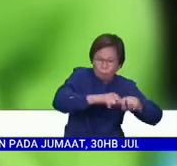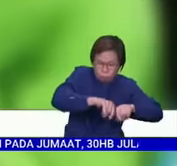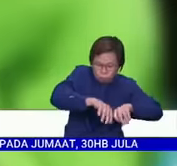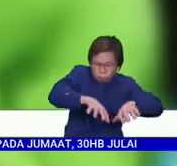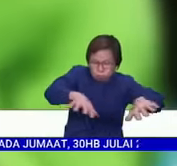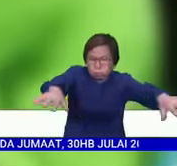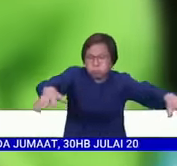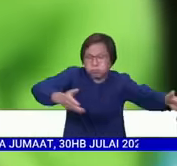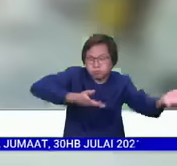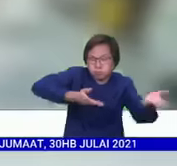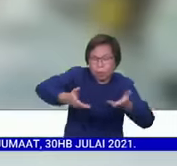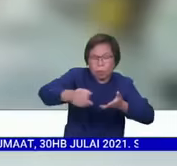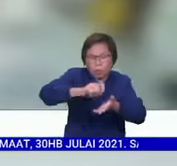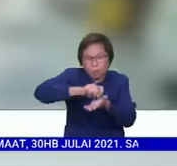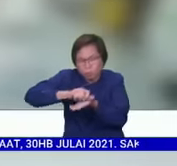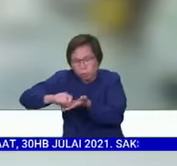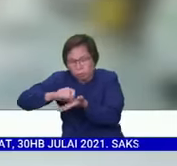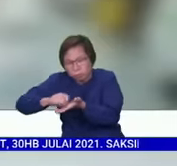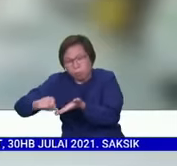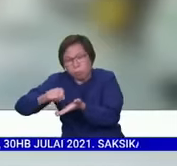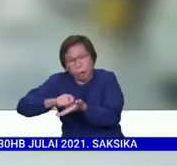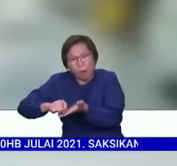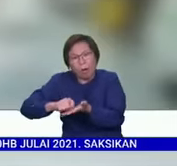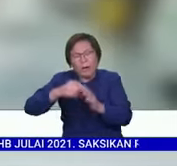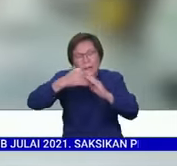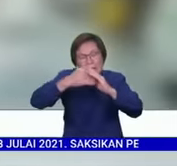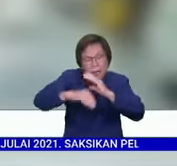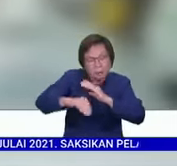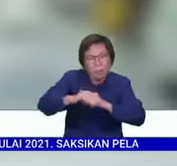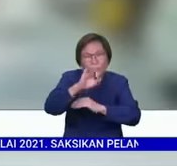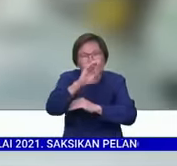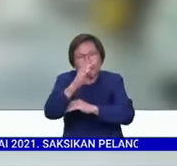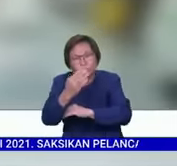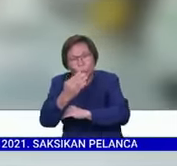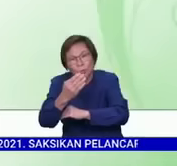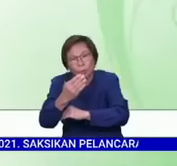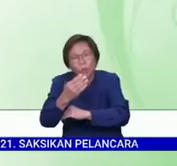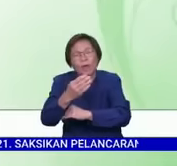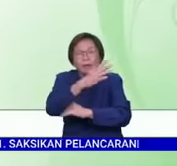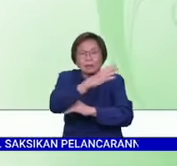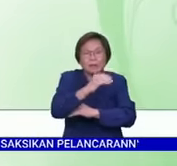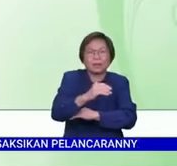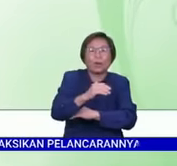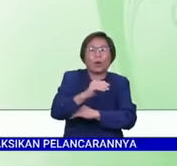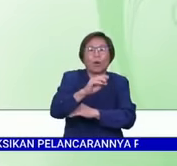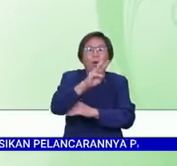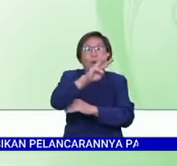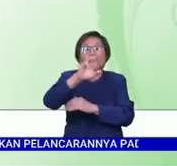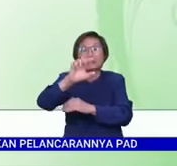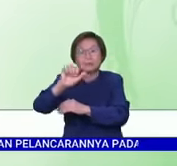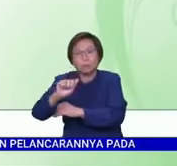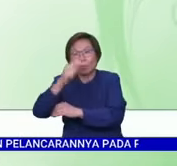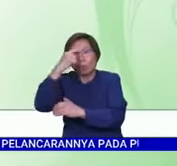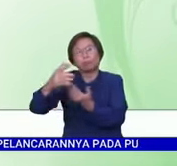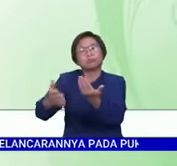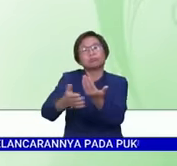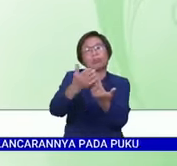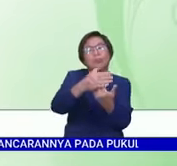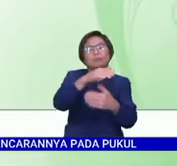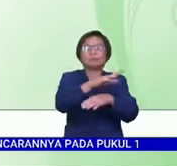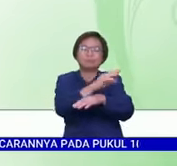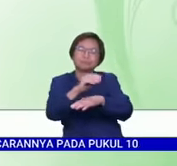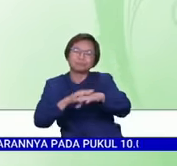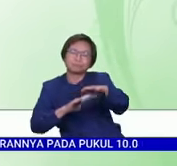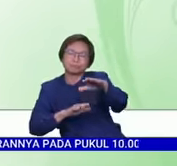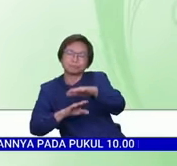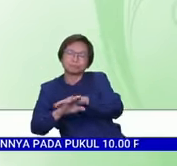diperluas kepada primatan bertulis menerusi email Facebook Messenger dan WhatsApp bagi memberi kemudahan dan